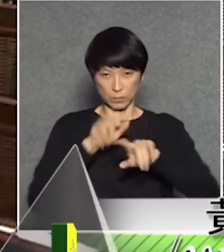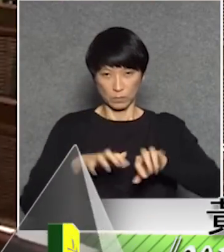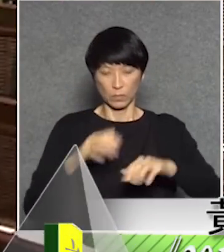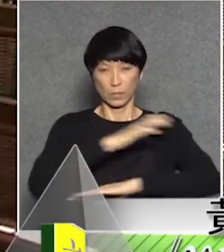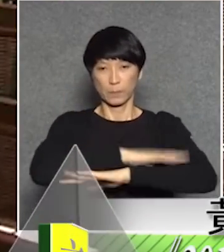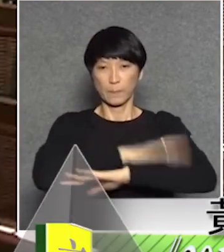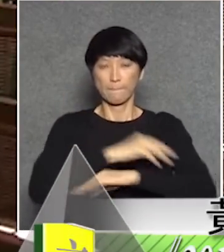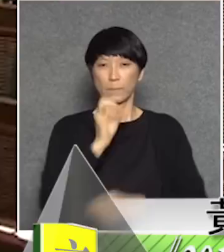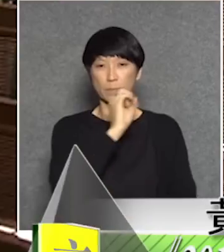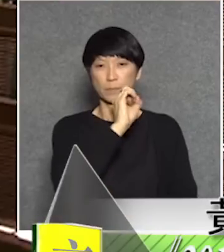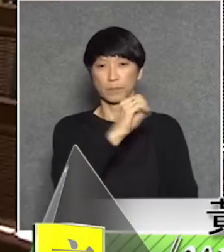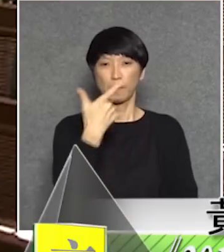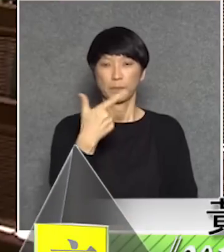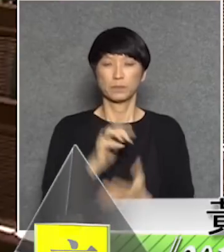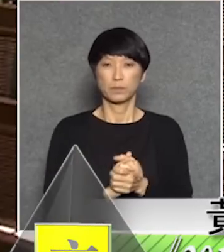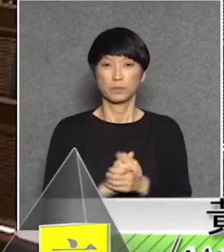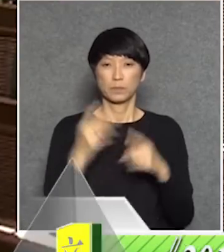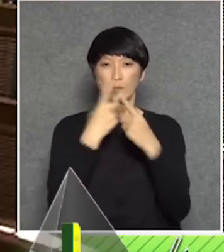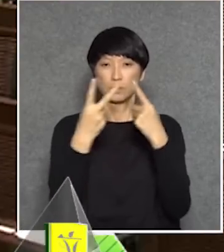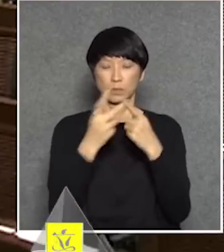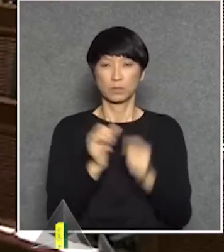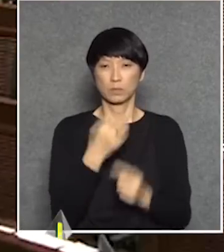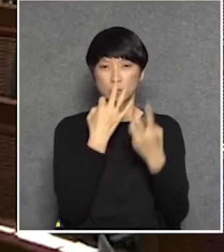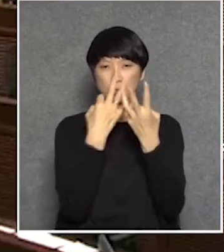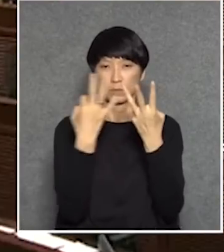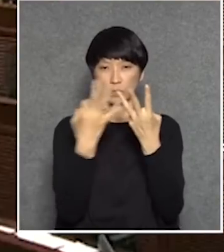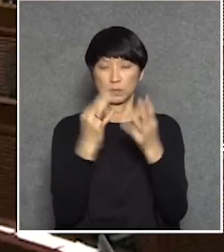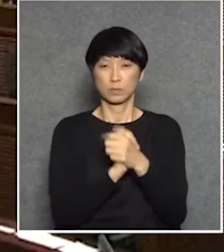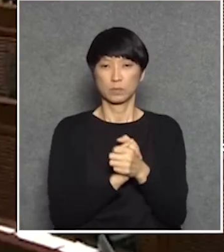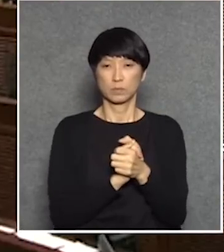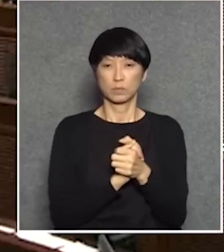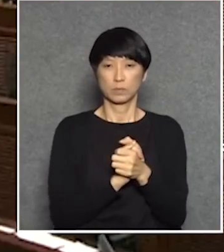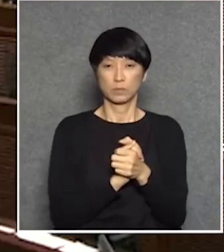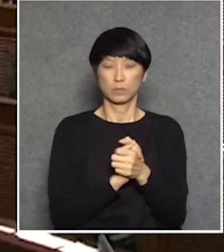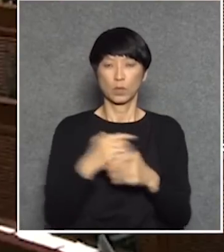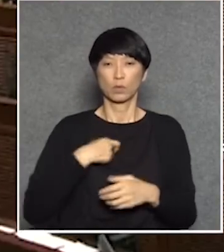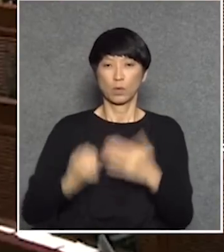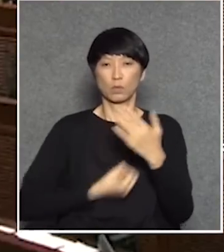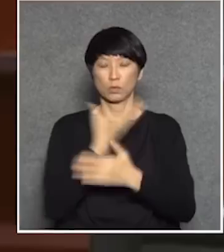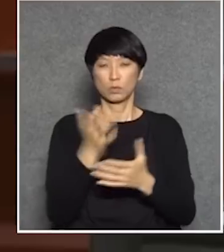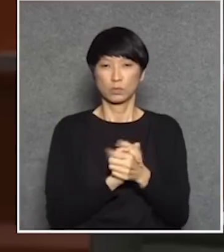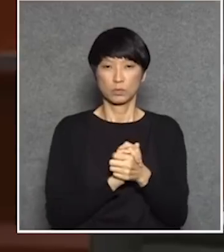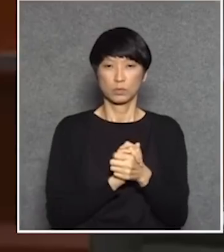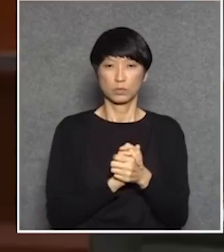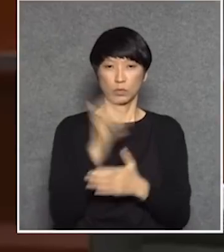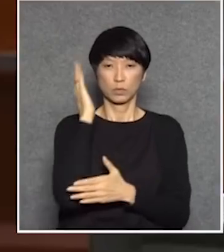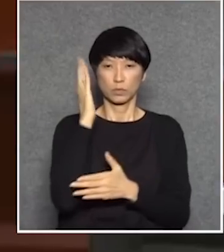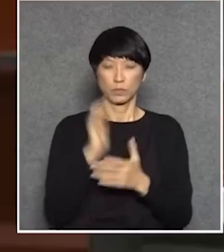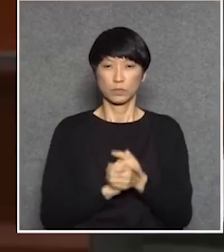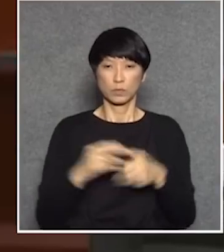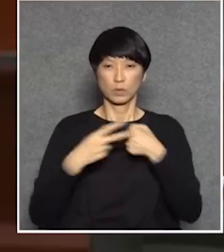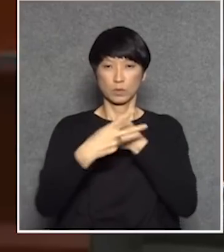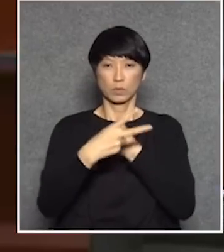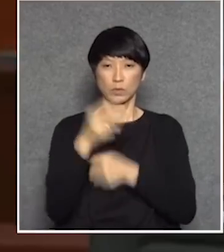系08、12同埋33啊，三个修正案系我提嘅啊，发言。咁、这个系第二次发